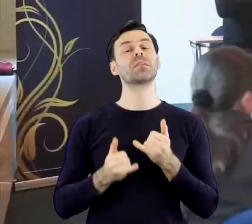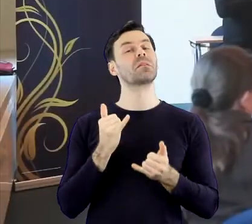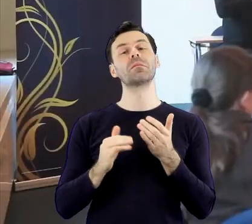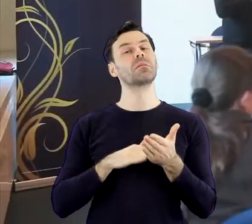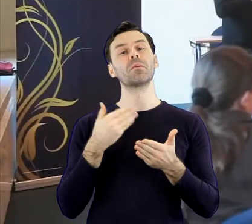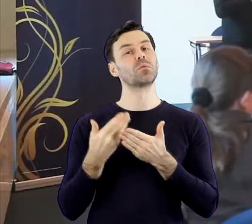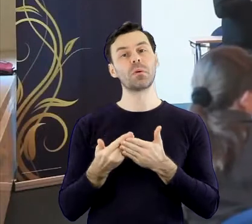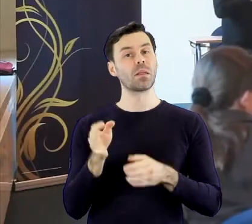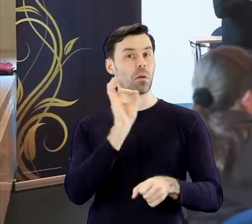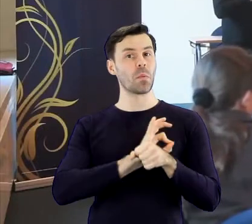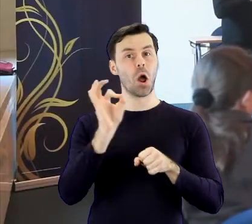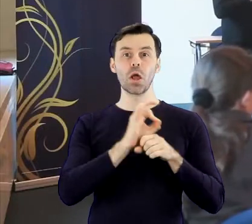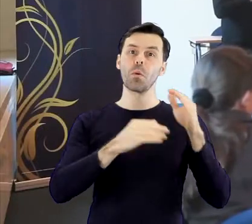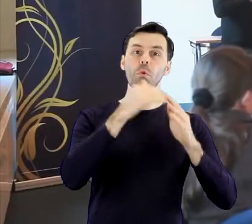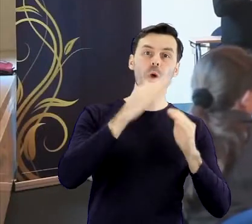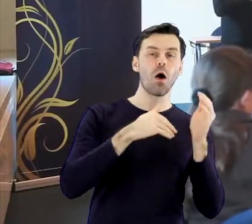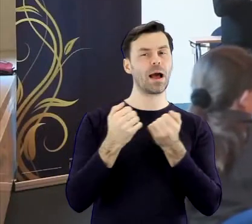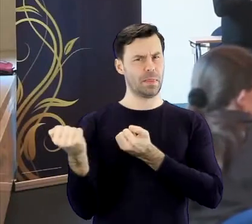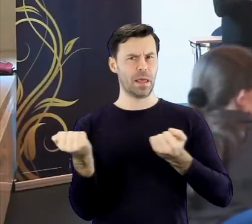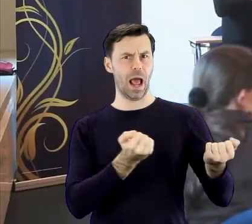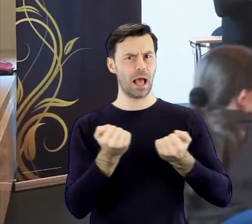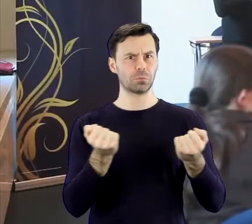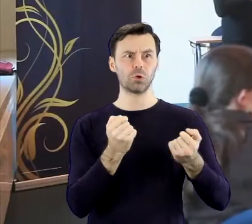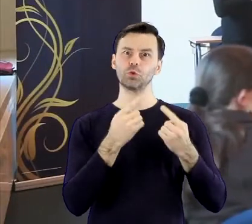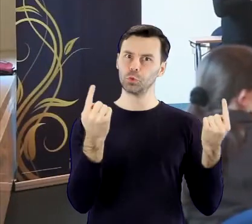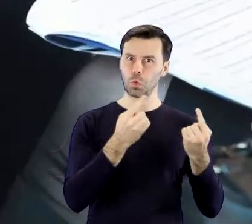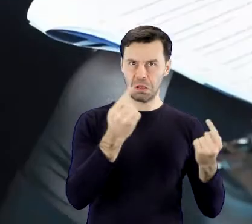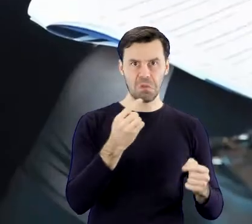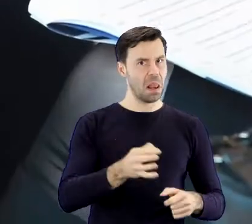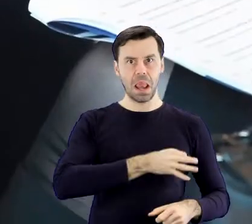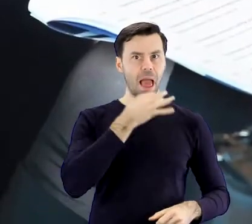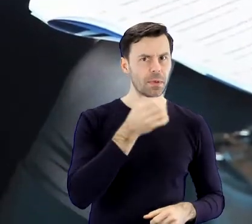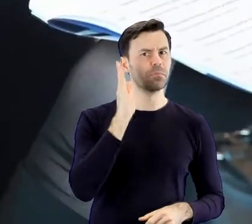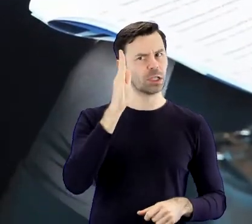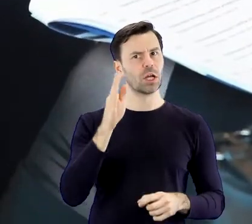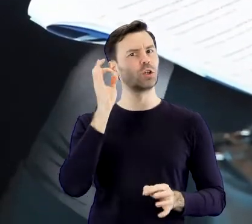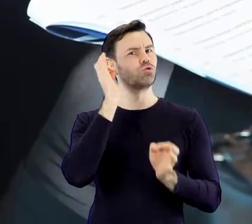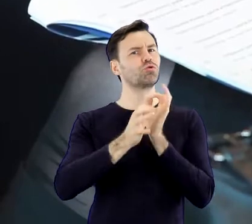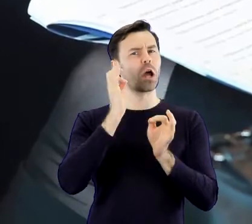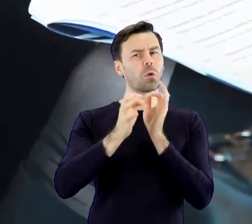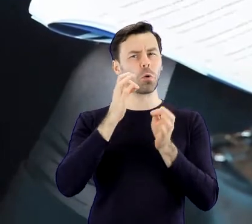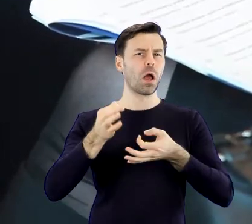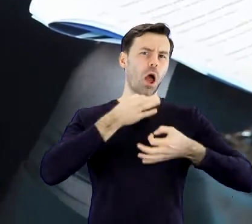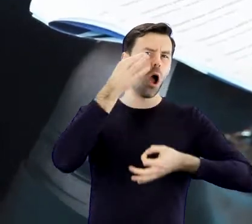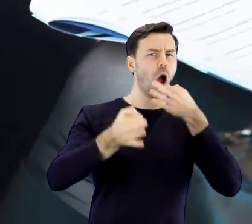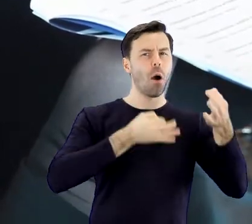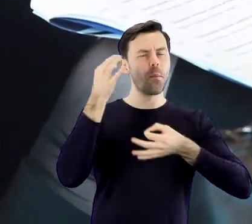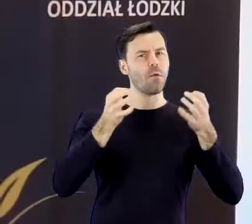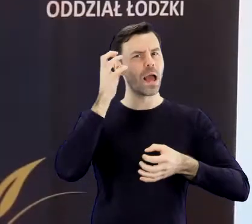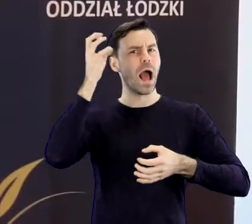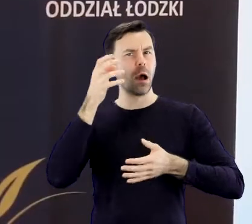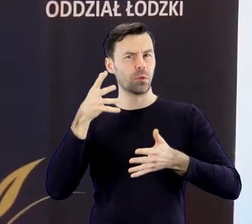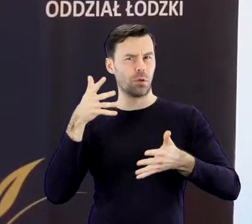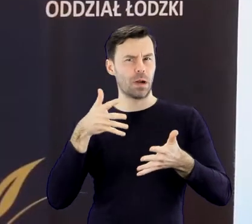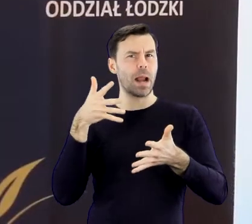projektów transportowych wygląda to lepiej. O szczegółach będą mówili autorzy poszczególnych części raportu. Natomiast to,